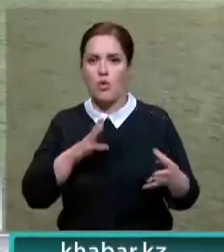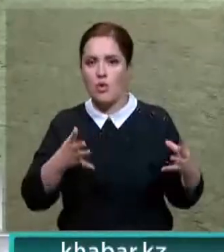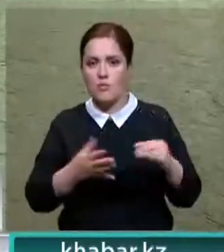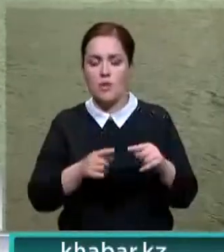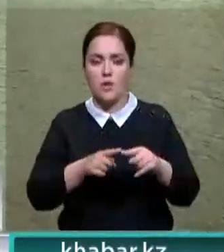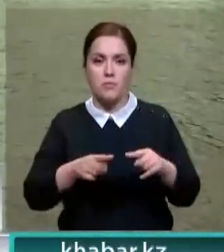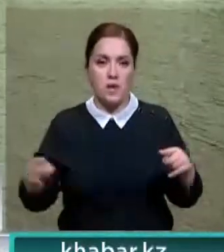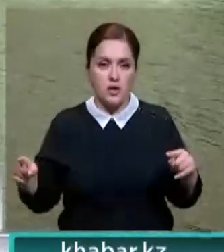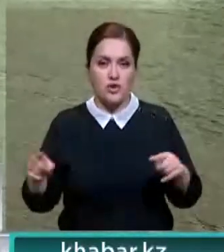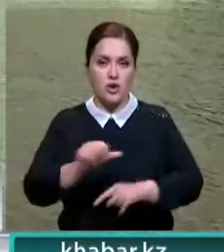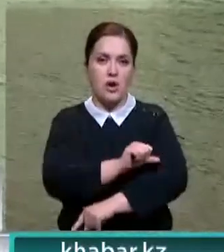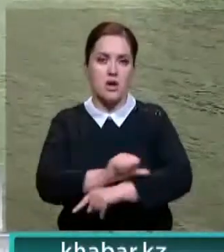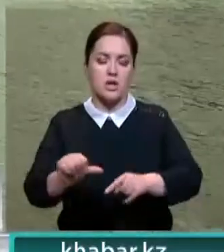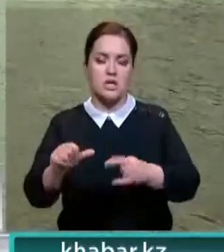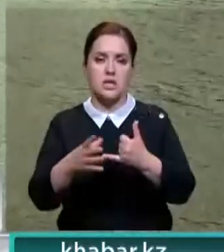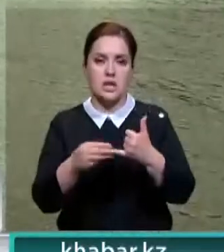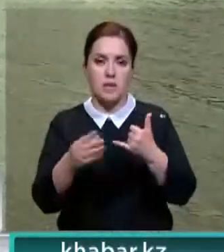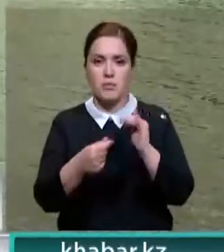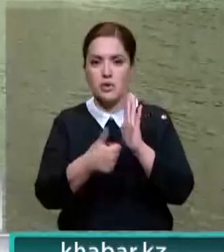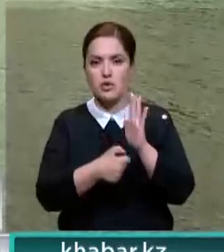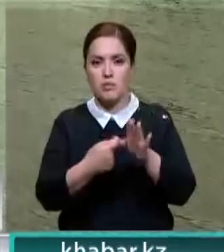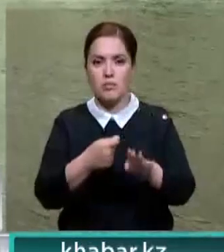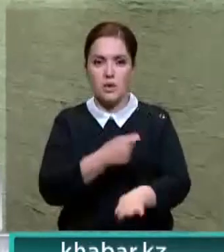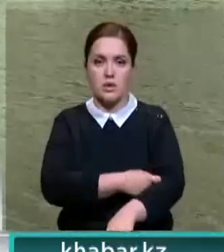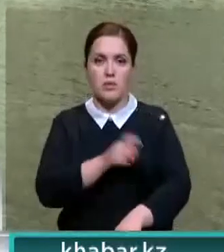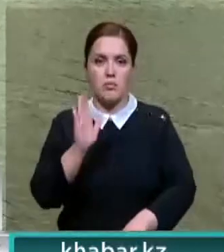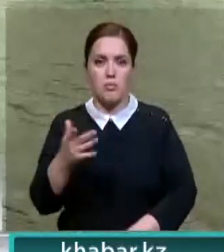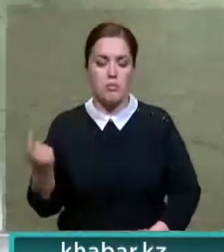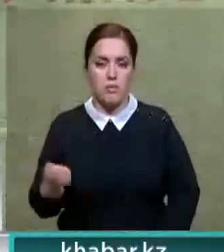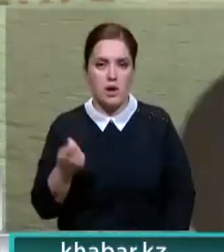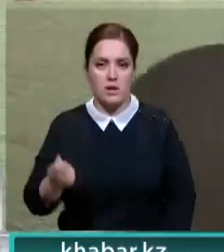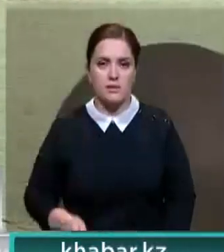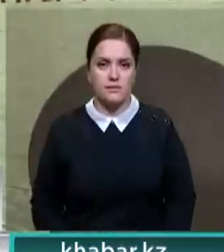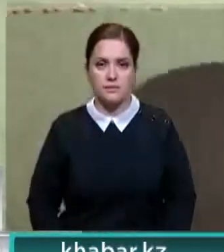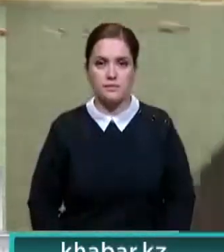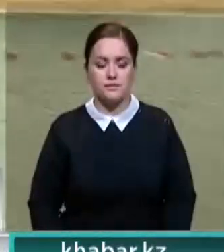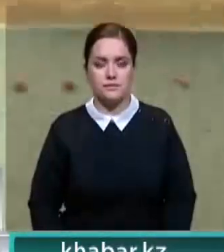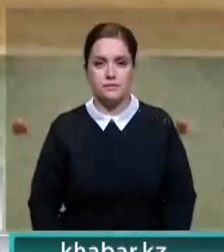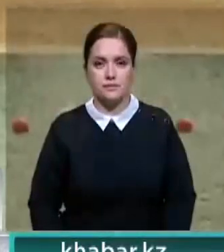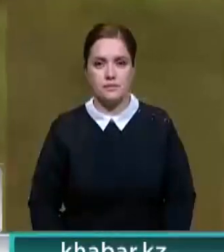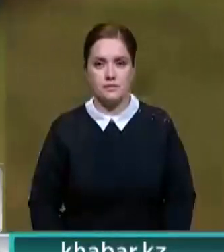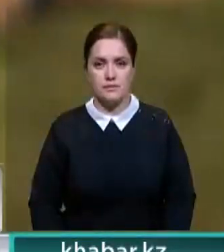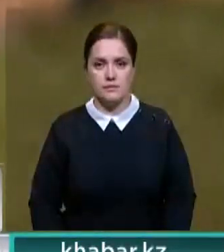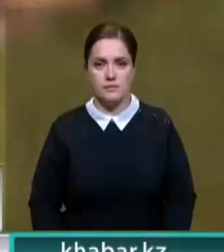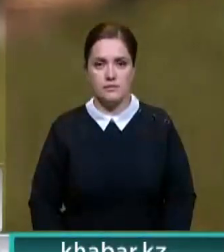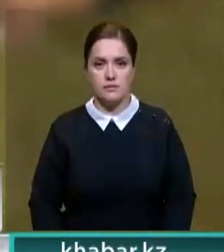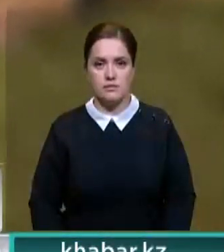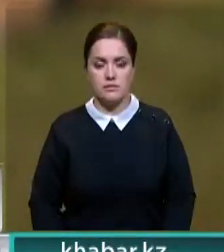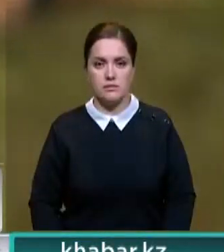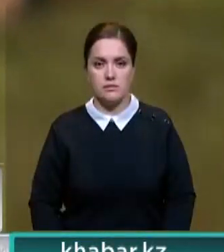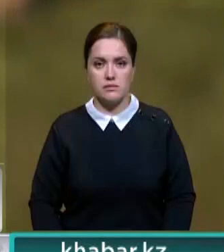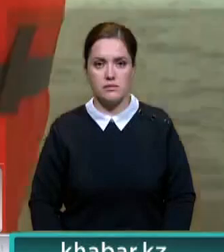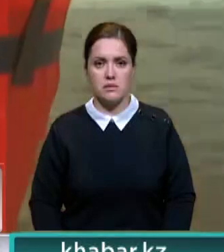протяженностью береговой линии порядка 600 метров будет недостаточно. Купайтесь, да, здесь? Мы не купаемся, мы